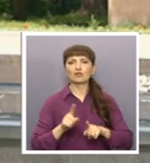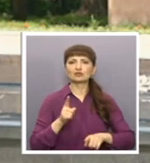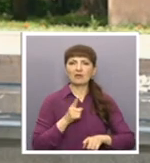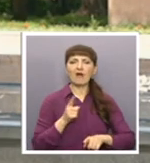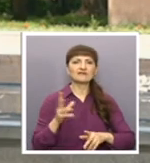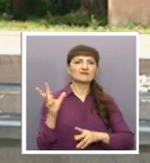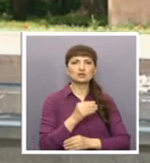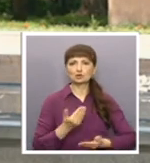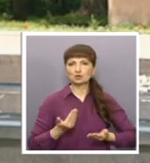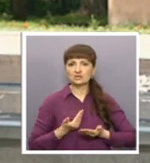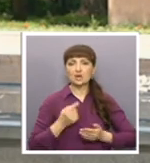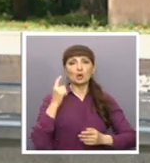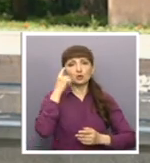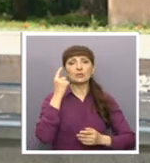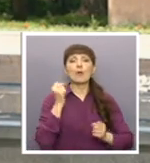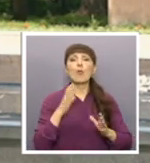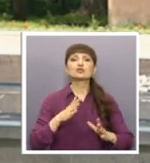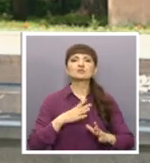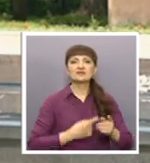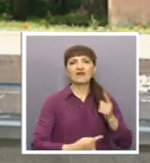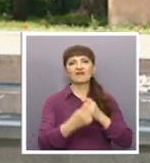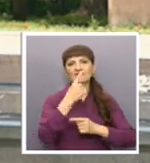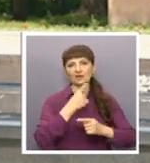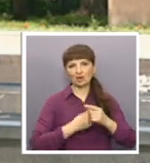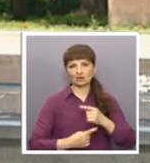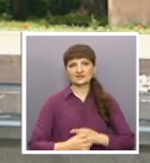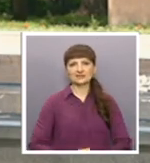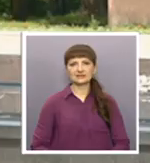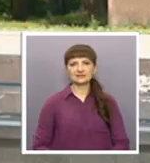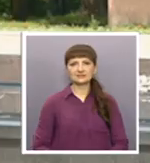свою жизнь и думала, что когда-нибудь он все-таки вернется.